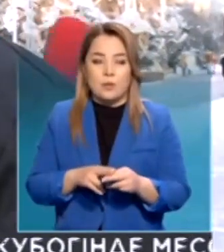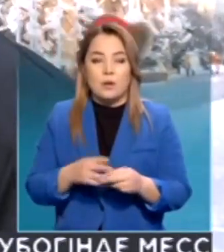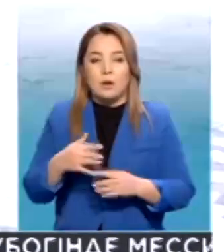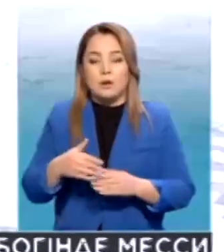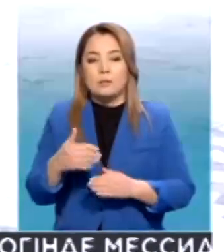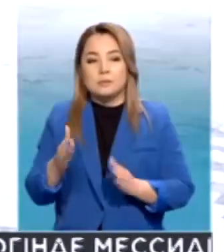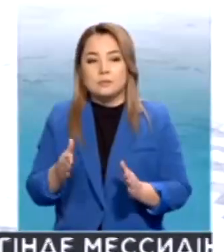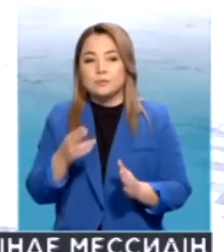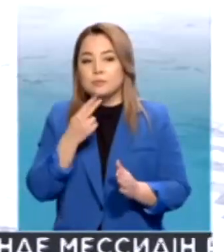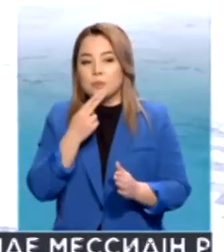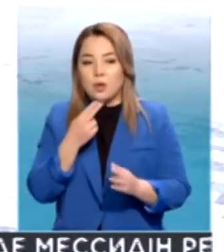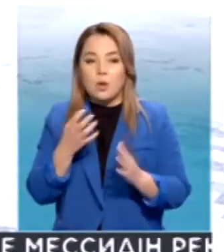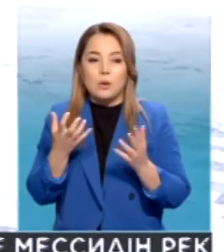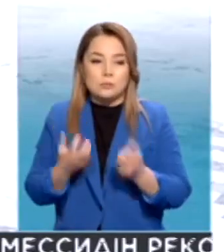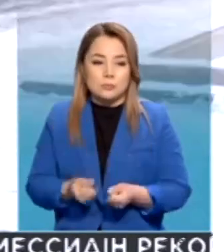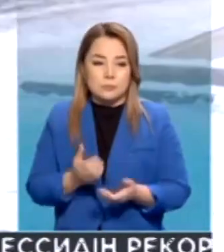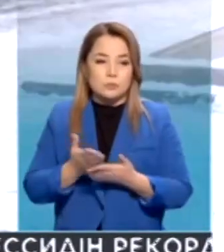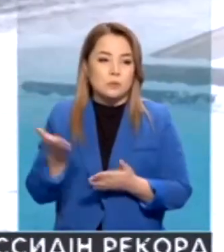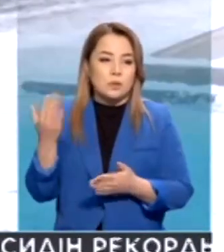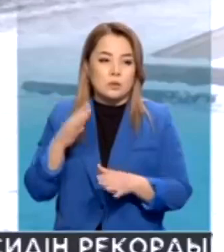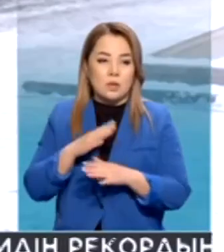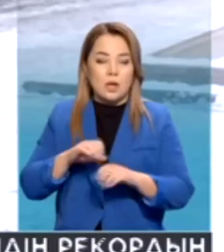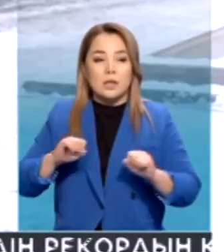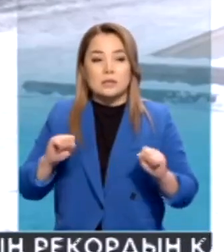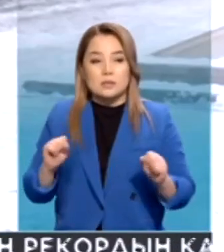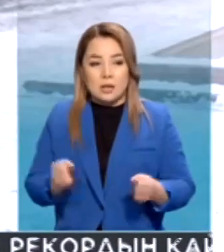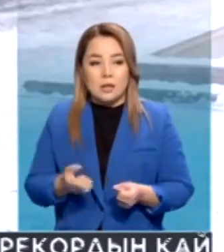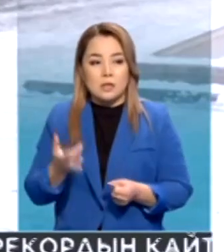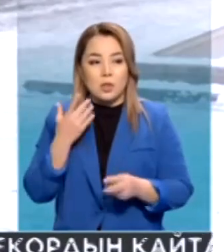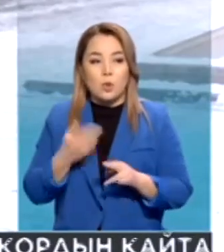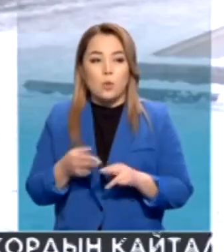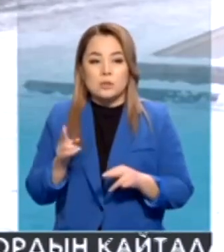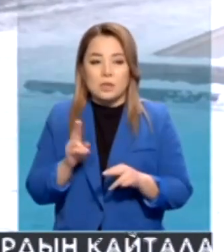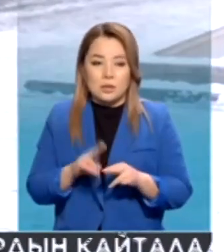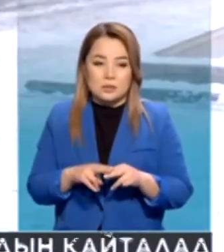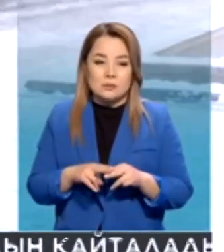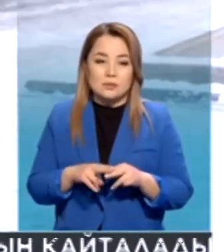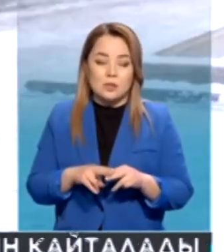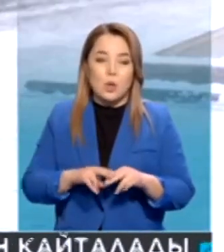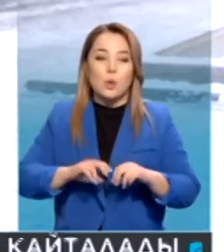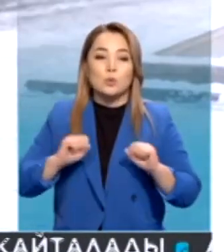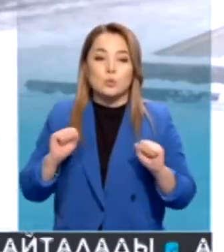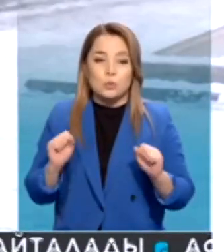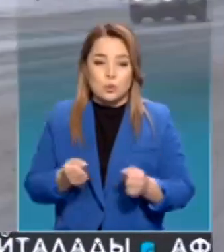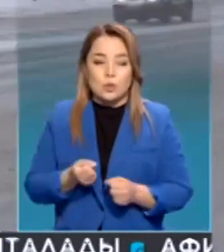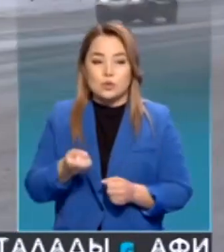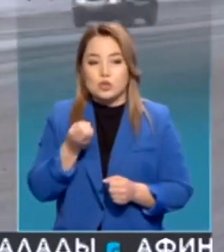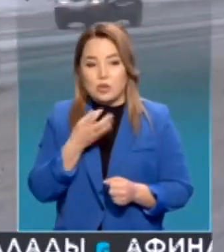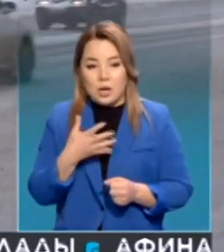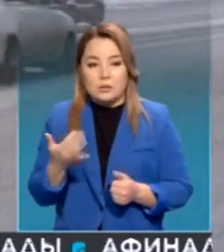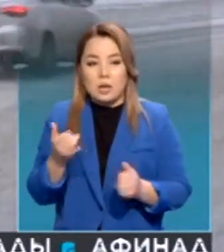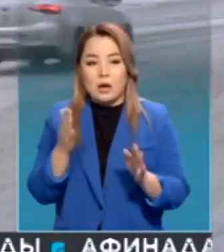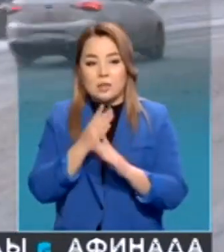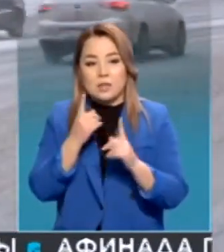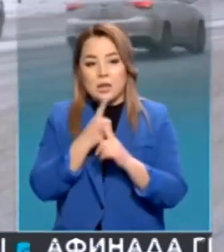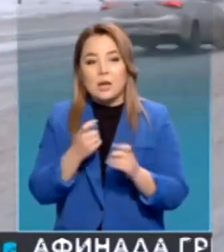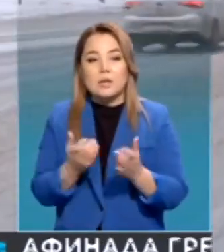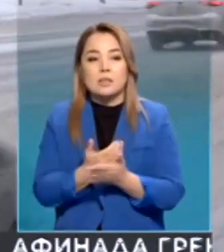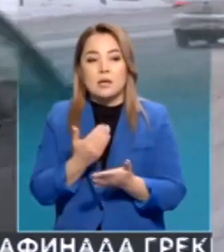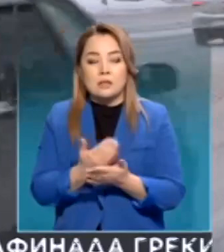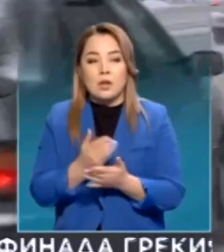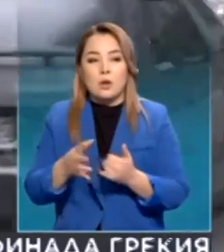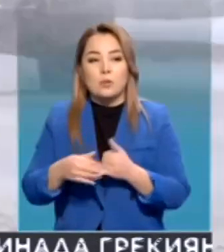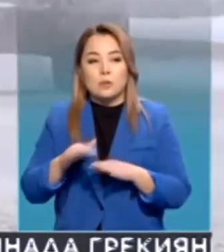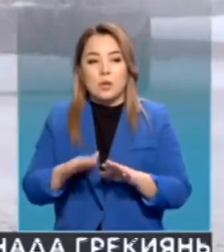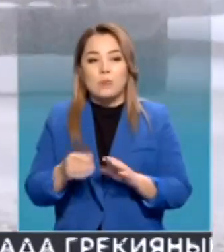Аккумулятор отырып қап. Көптен бері бұндай болған жоқ еді. Қыста осындай суық болғанда жақсы. Қазгидрометтің мәліметінше